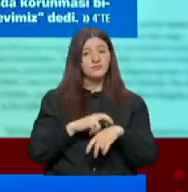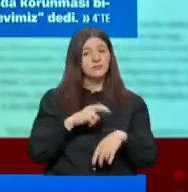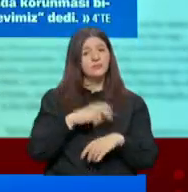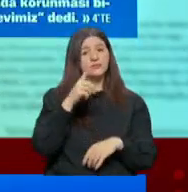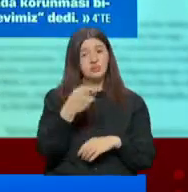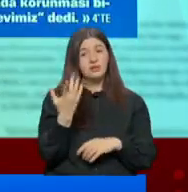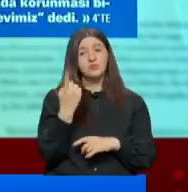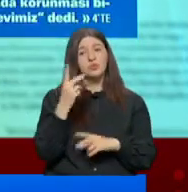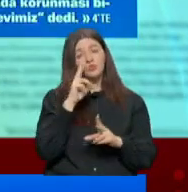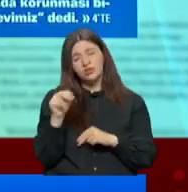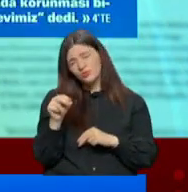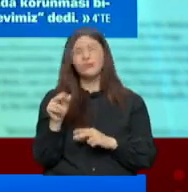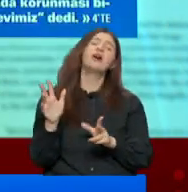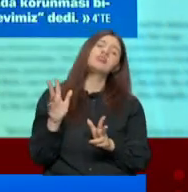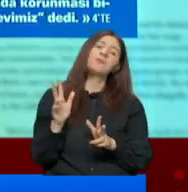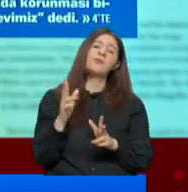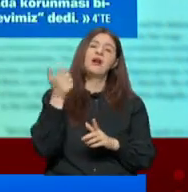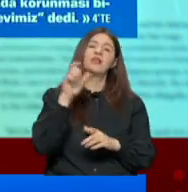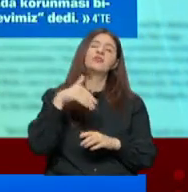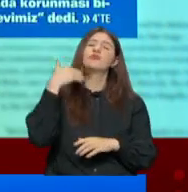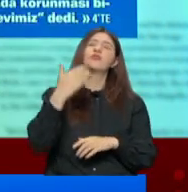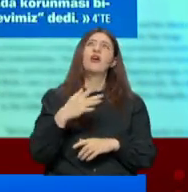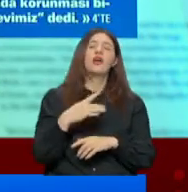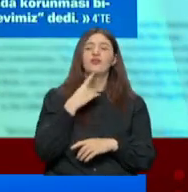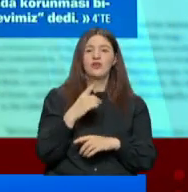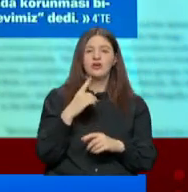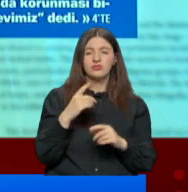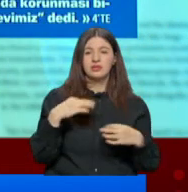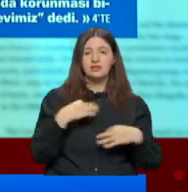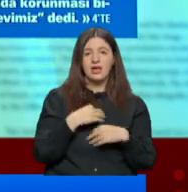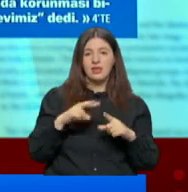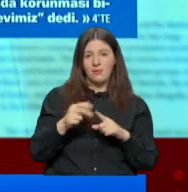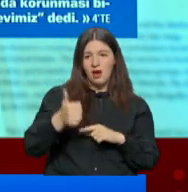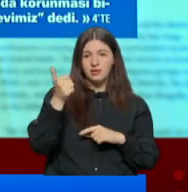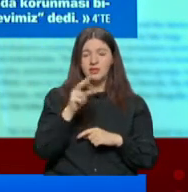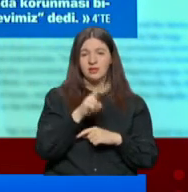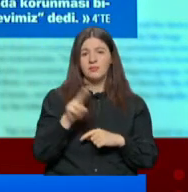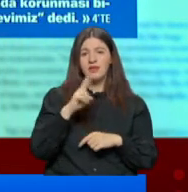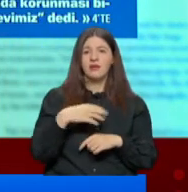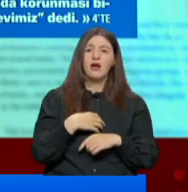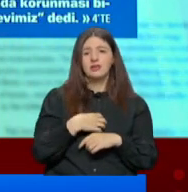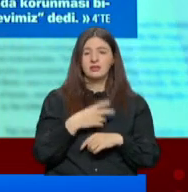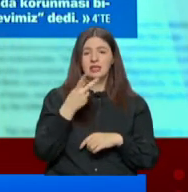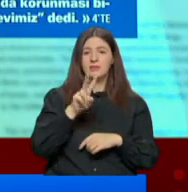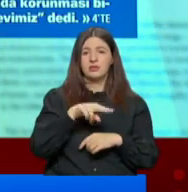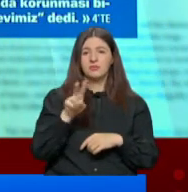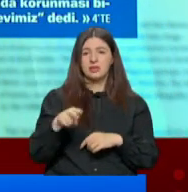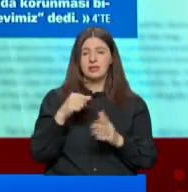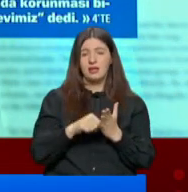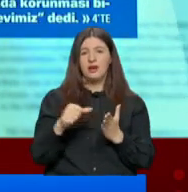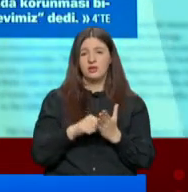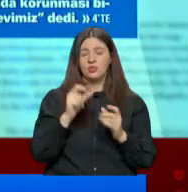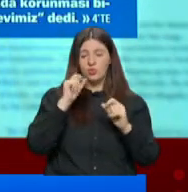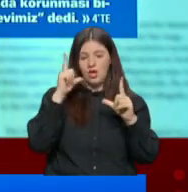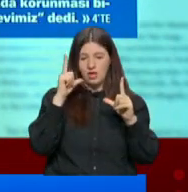hatırlayacaksınız. Bir uyusam bir uyansam 6 ay sonra diyordu Sayın Nebati. 27 Haziran 2022